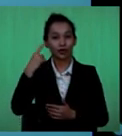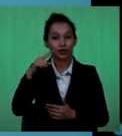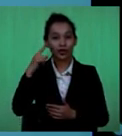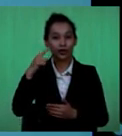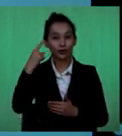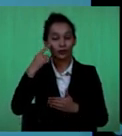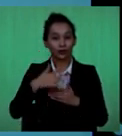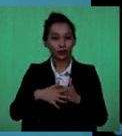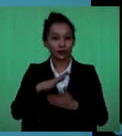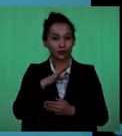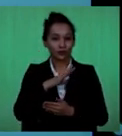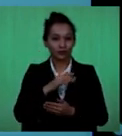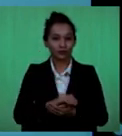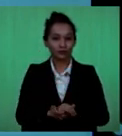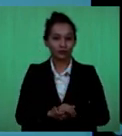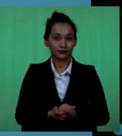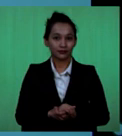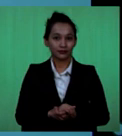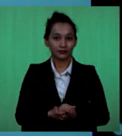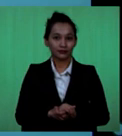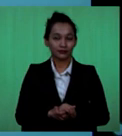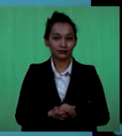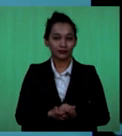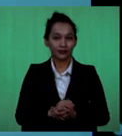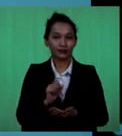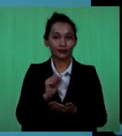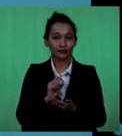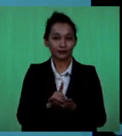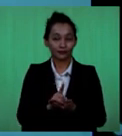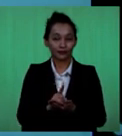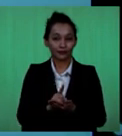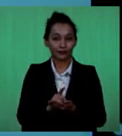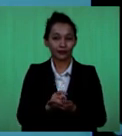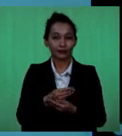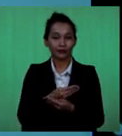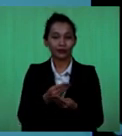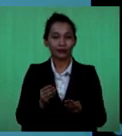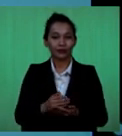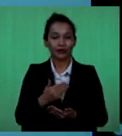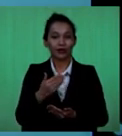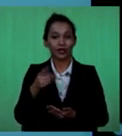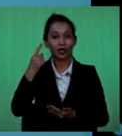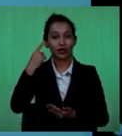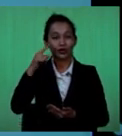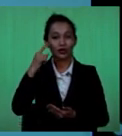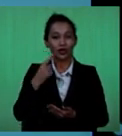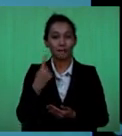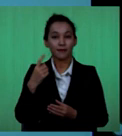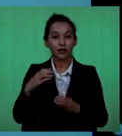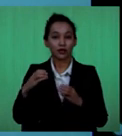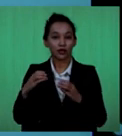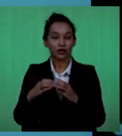ma'nosini tushundingizmi? Unday bo'lsa, topshiriqlarni qabul qiling. Siz ertakni birinchi